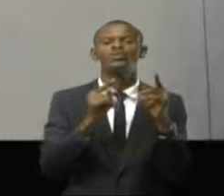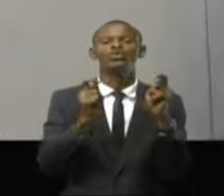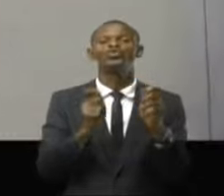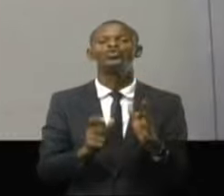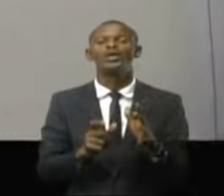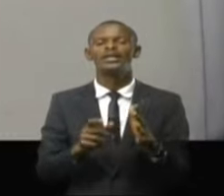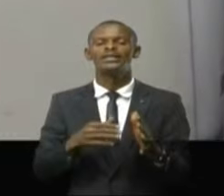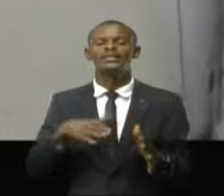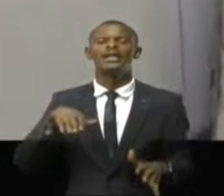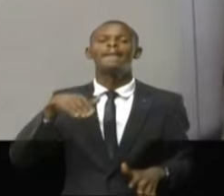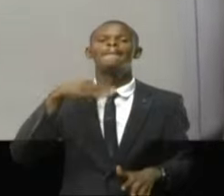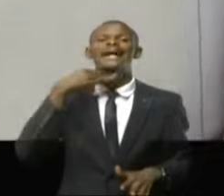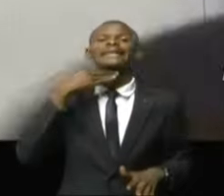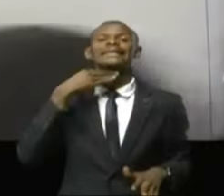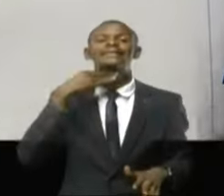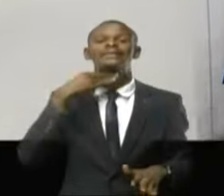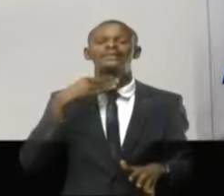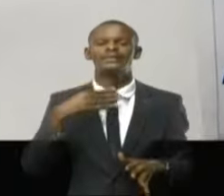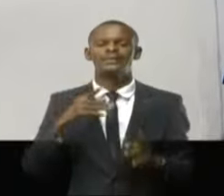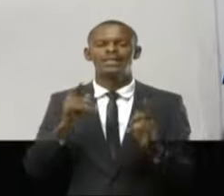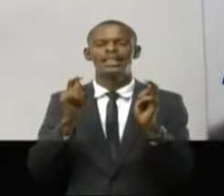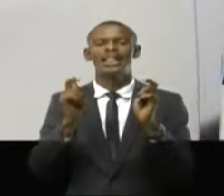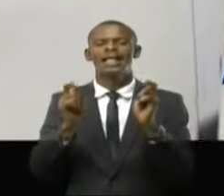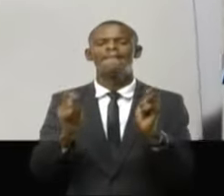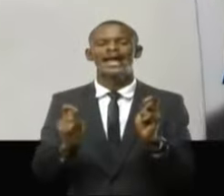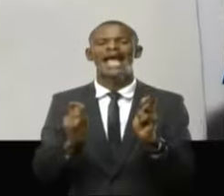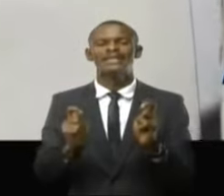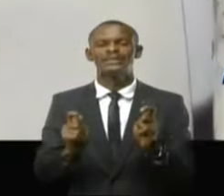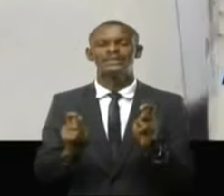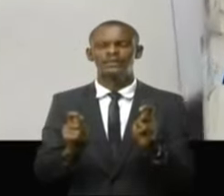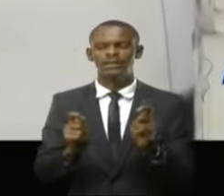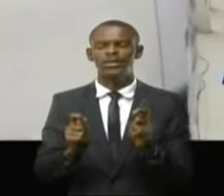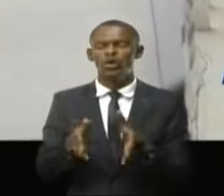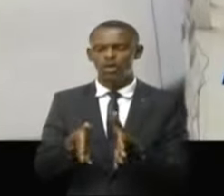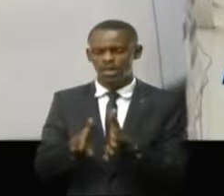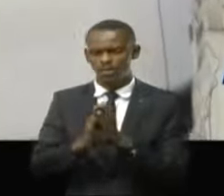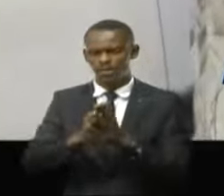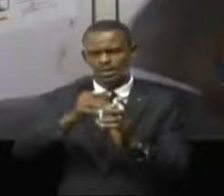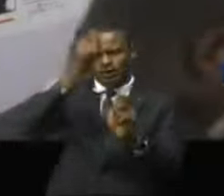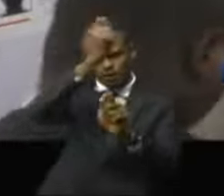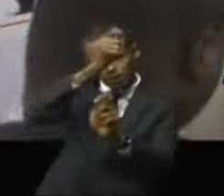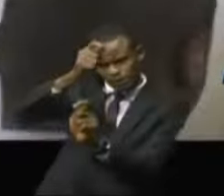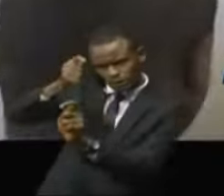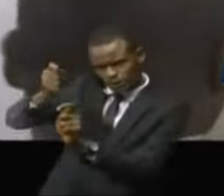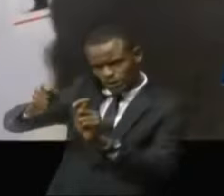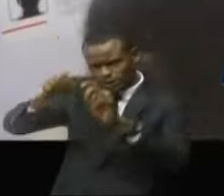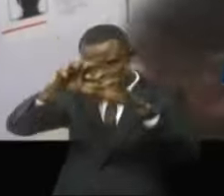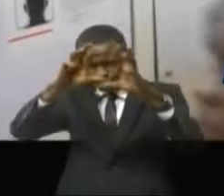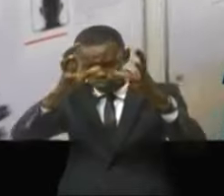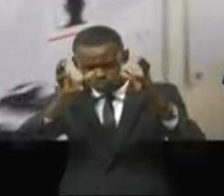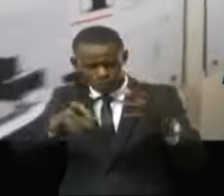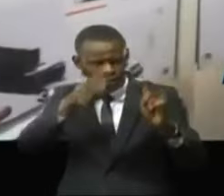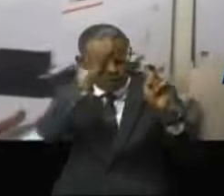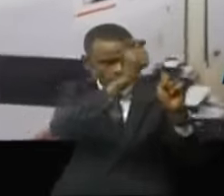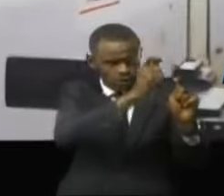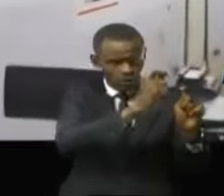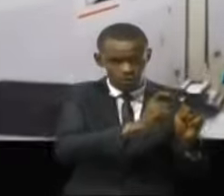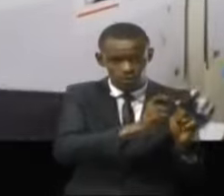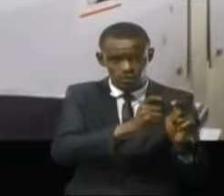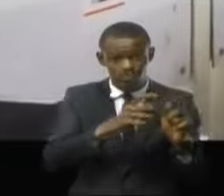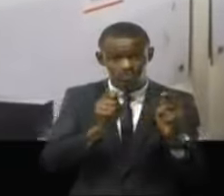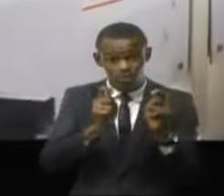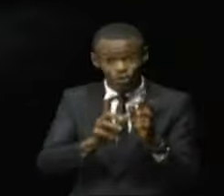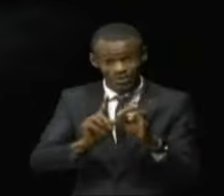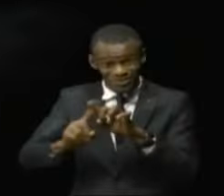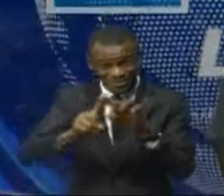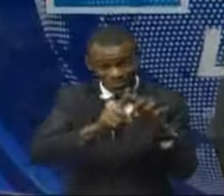également l'érection d'une stèle qui sera érigée en mémoire collective de ces vaillants héros dans une place de la capitale dénommée Place de la liberté